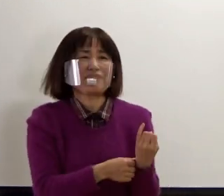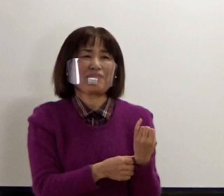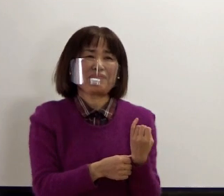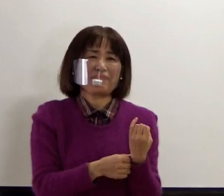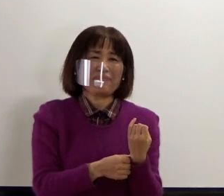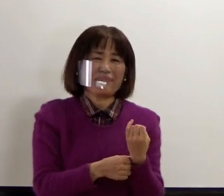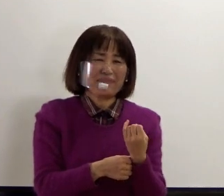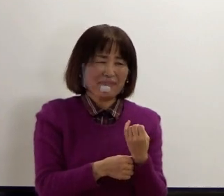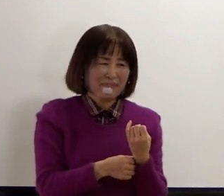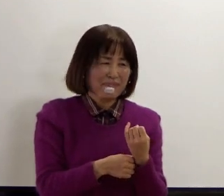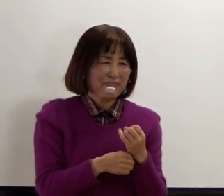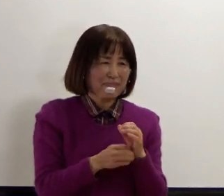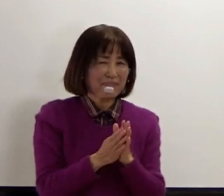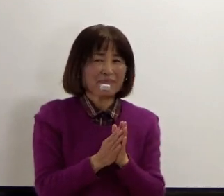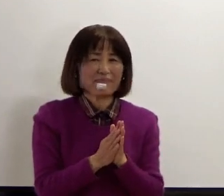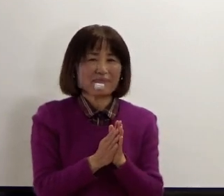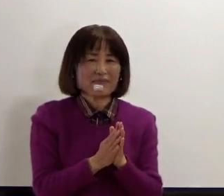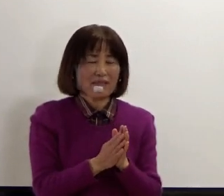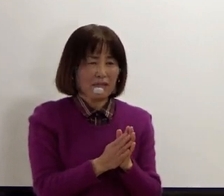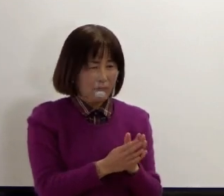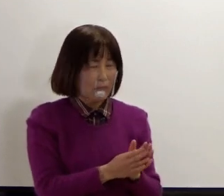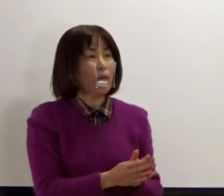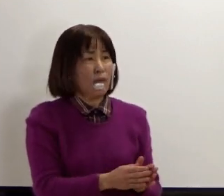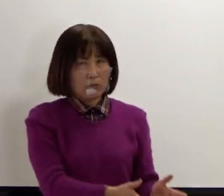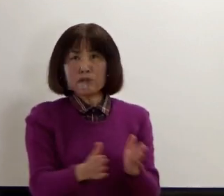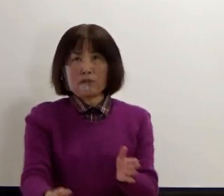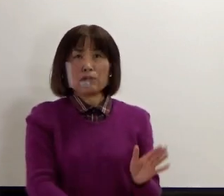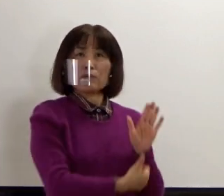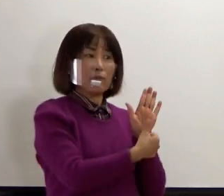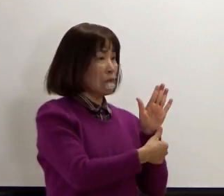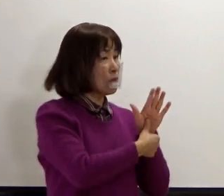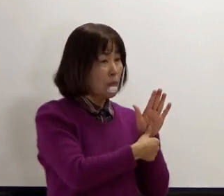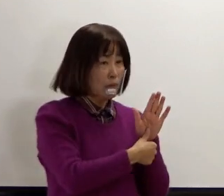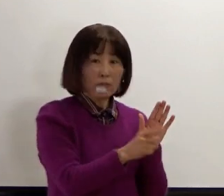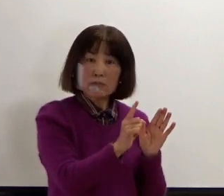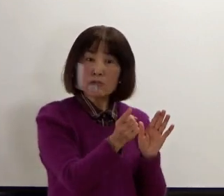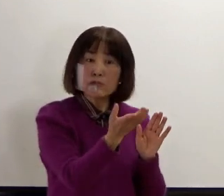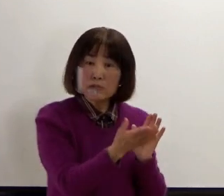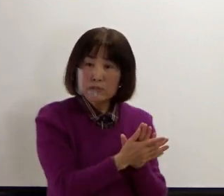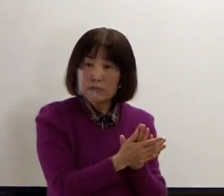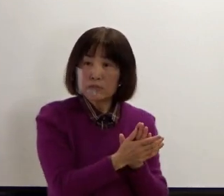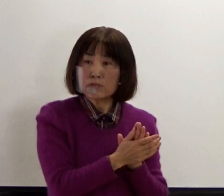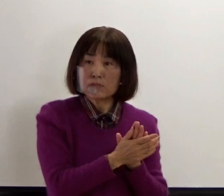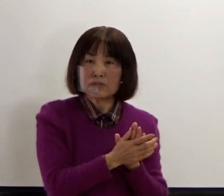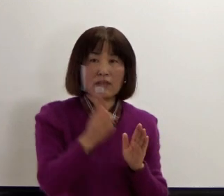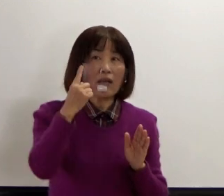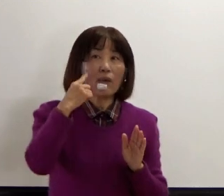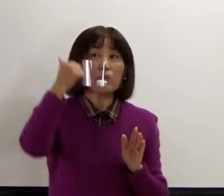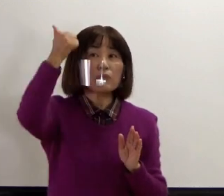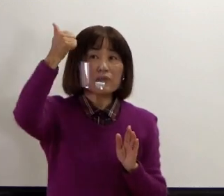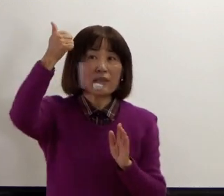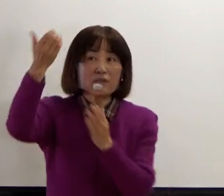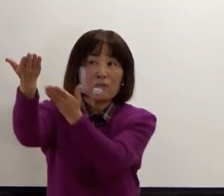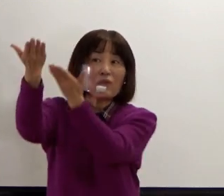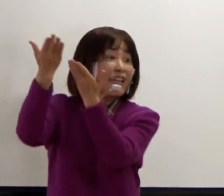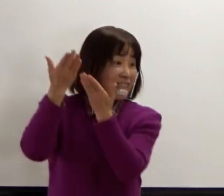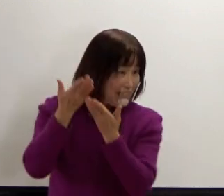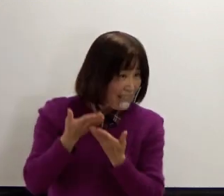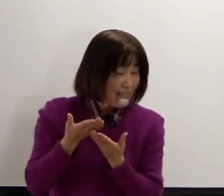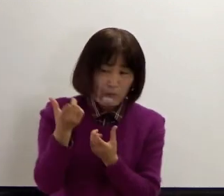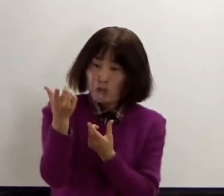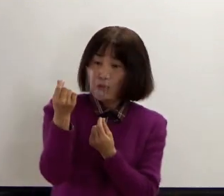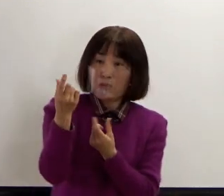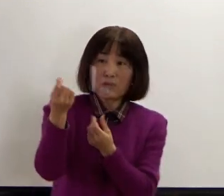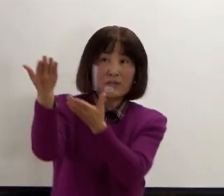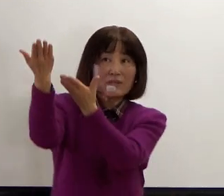だと思いますが、で名前をどうするかという時になってですね、で父の名を取ってザカリアと名付けようと、まあ、日